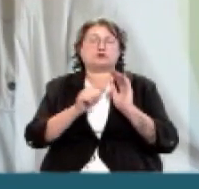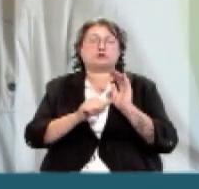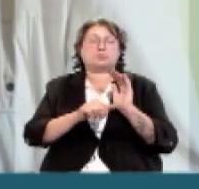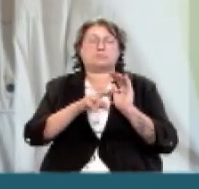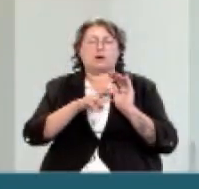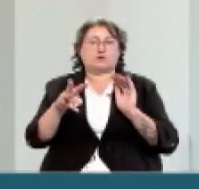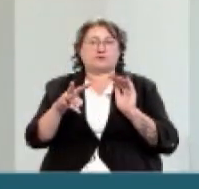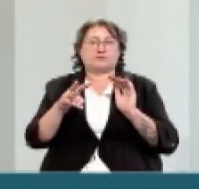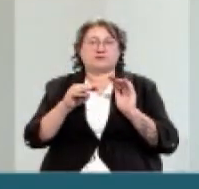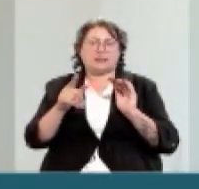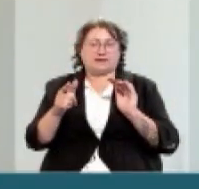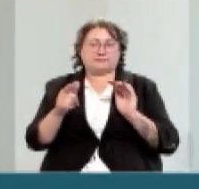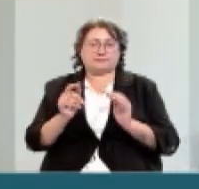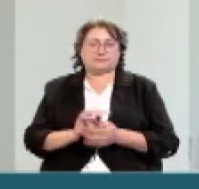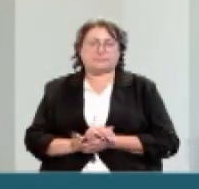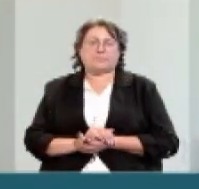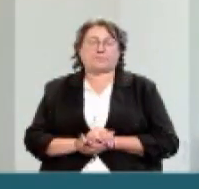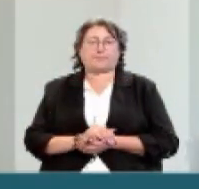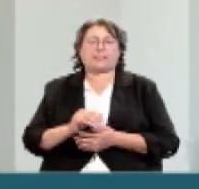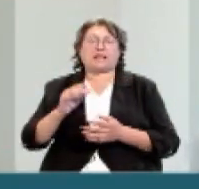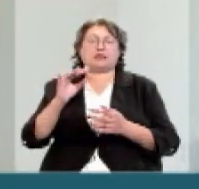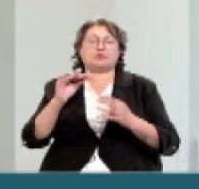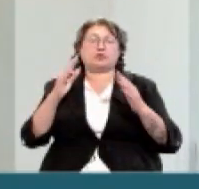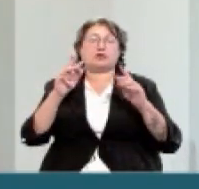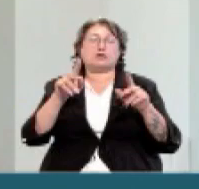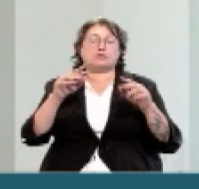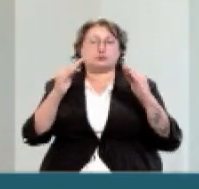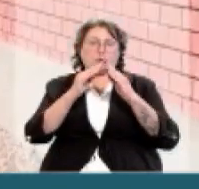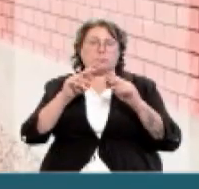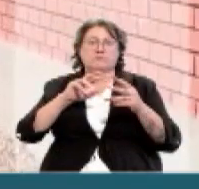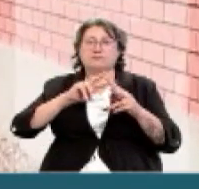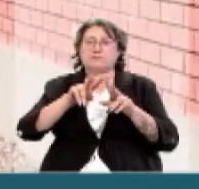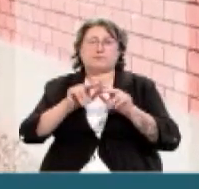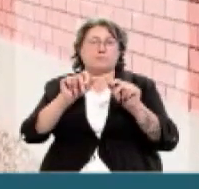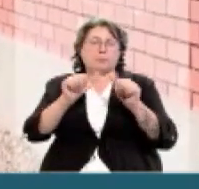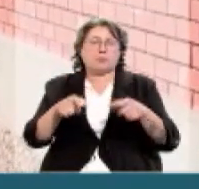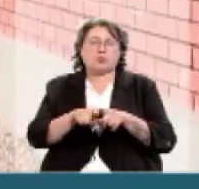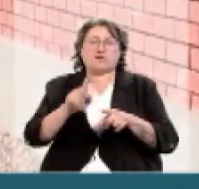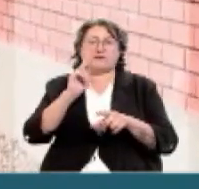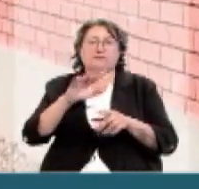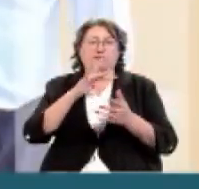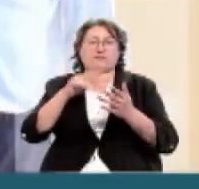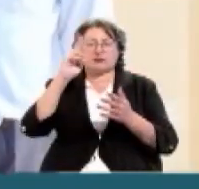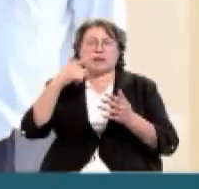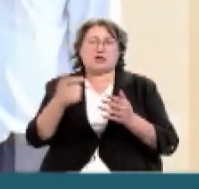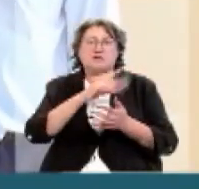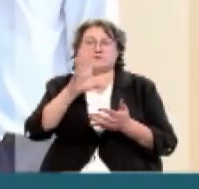кем емес. Жарық, су, газ тартылған. Енді жергілікті серіктестердің бірі тағы 2 үй салуды жоспарлап отыр.